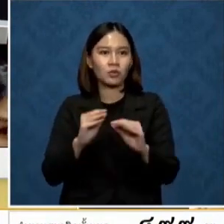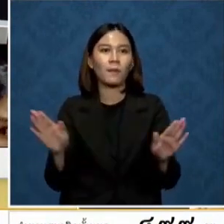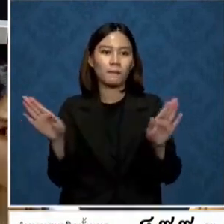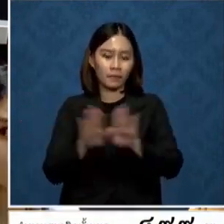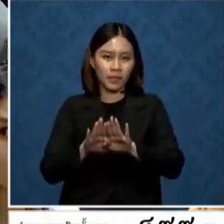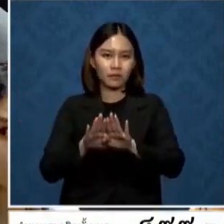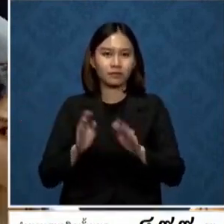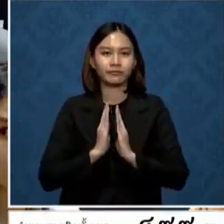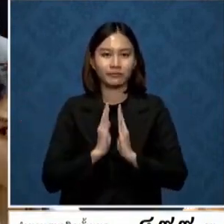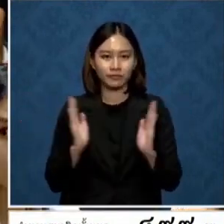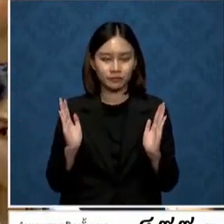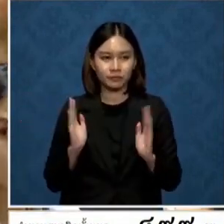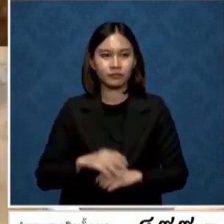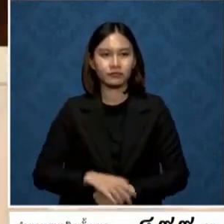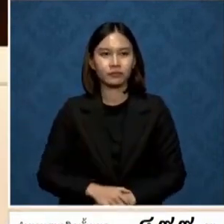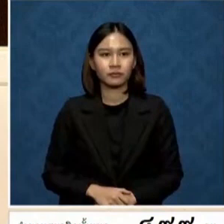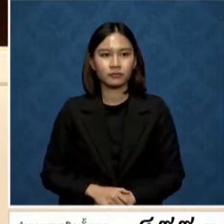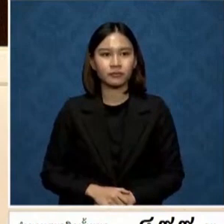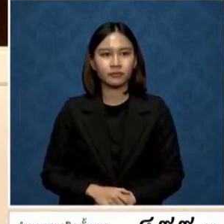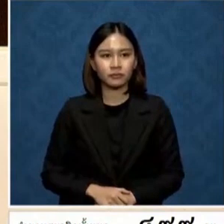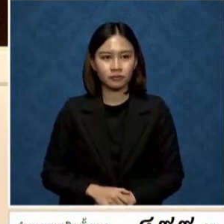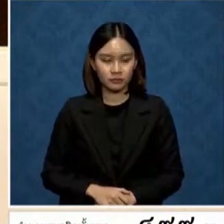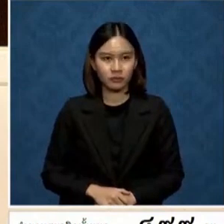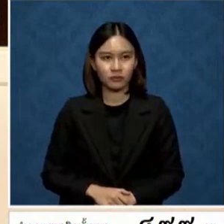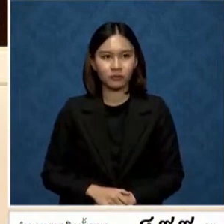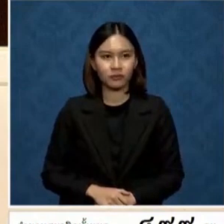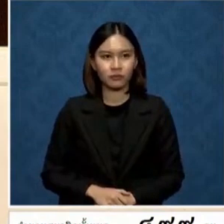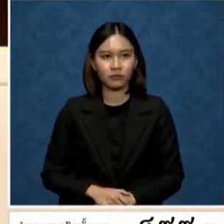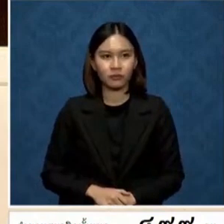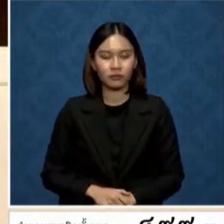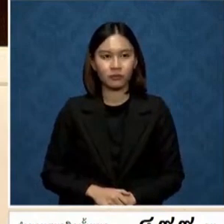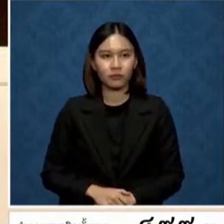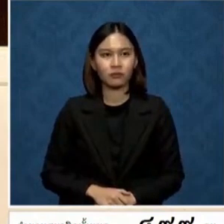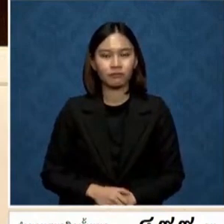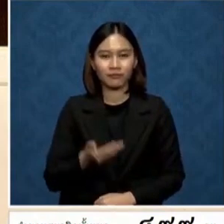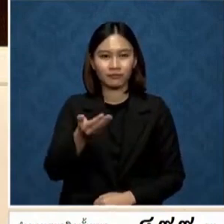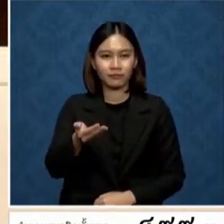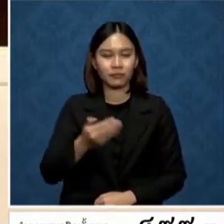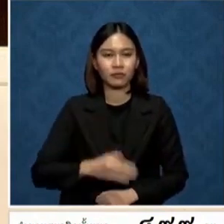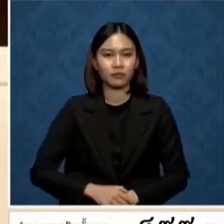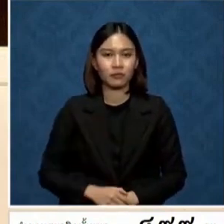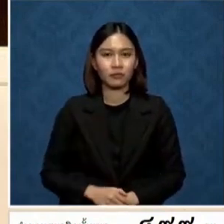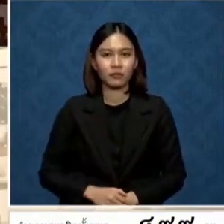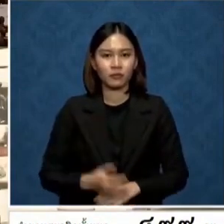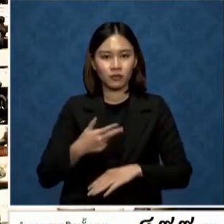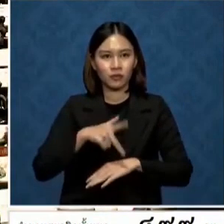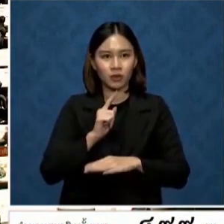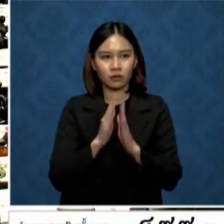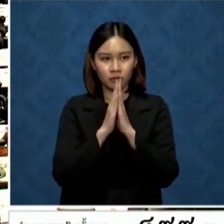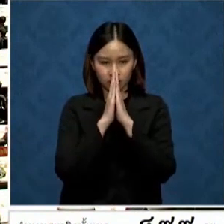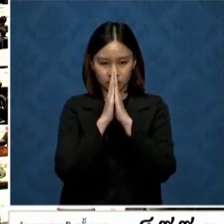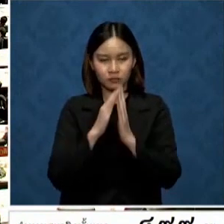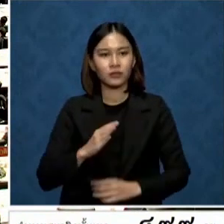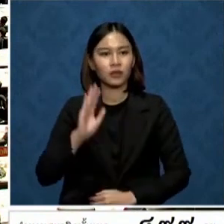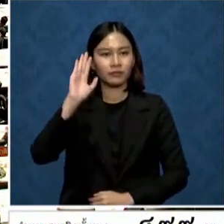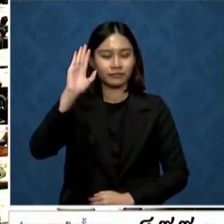ขอบคุณครับครับผมเลครับเชิญท่านปกรวุฒิครับเรียนท่านประธานสภาที่เคารพ